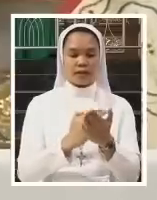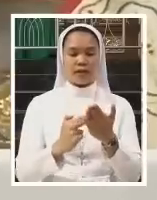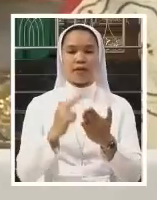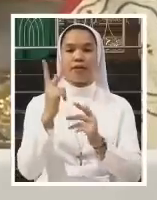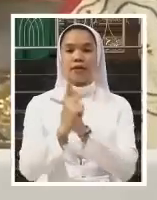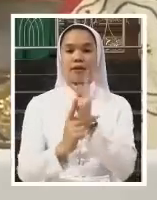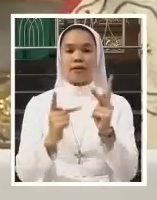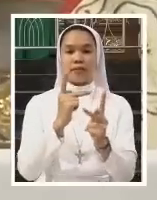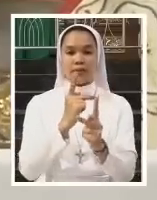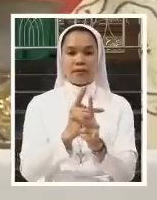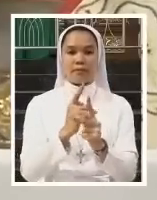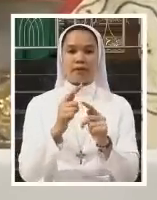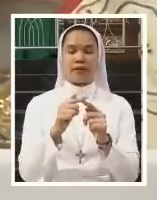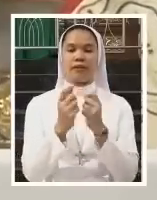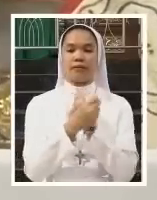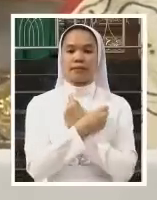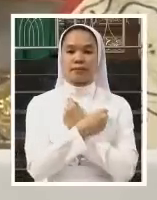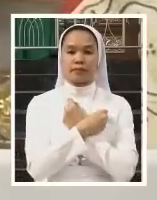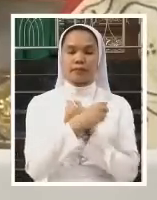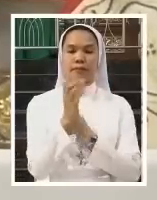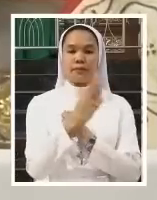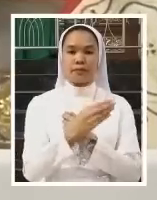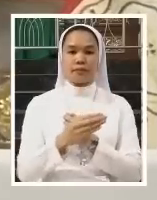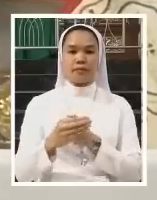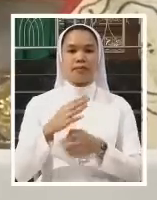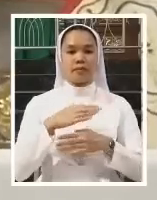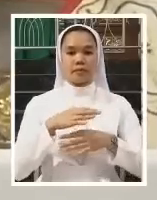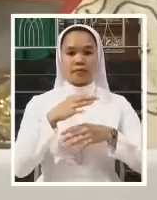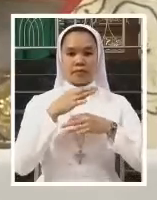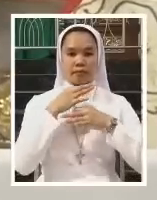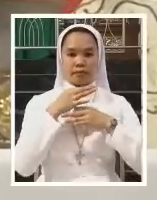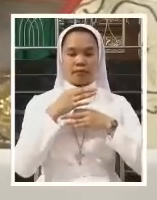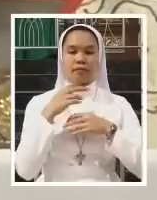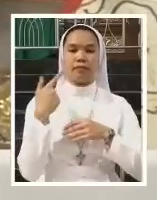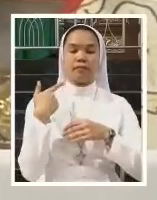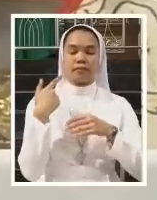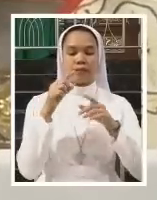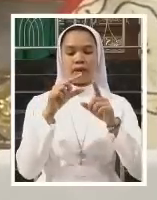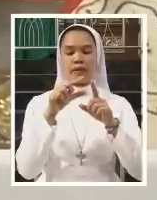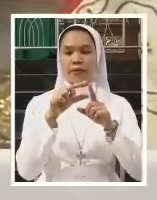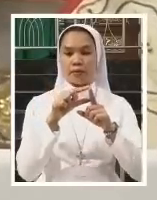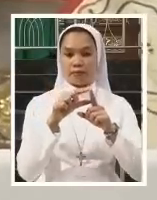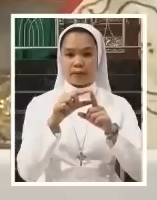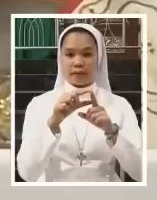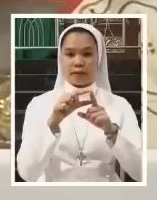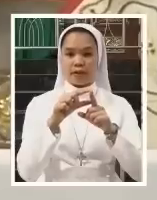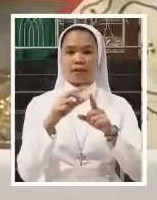banwaan sa pagkamuot. Mapabasog sa inda sa tataramon,